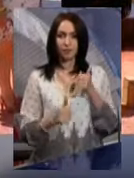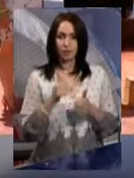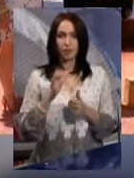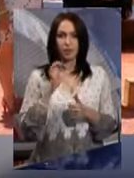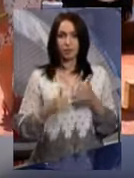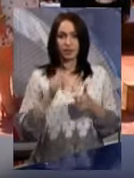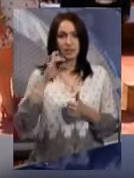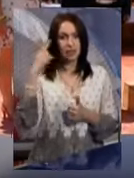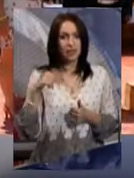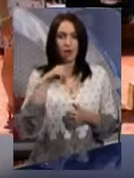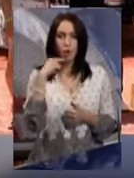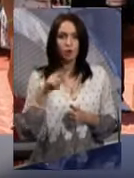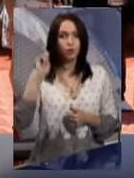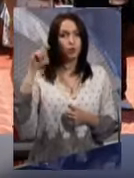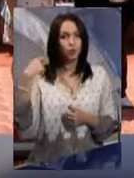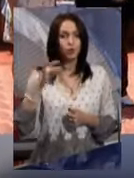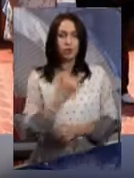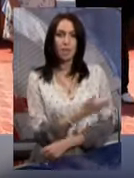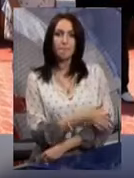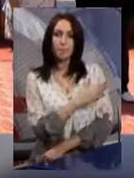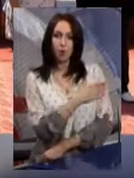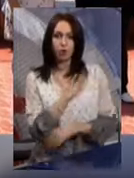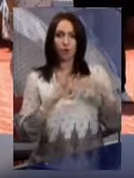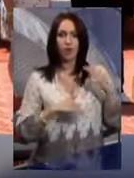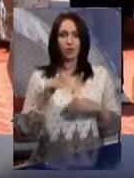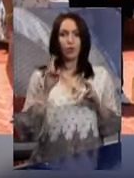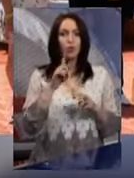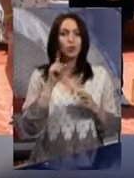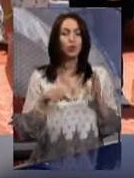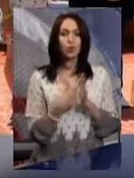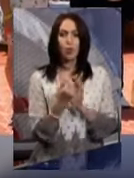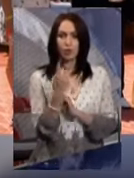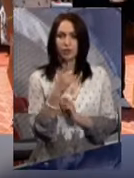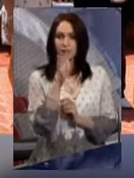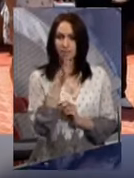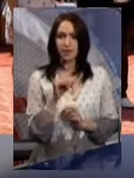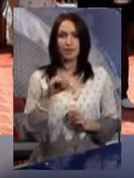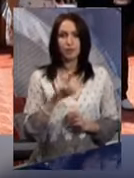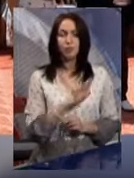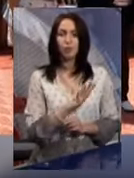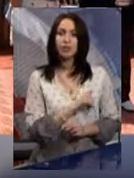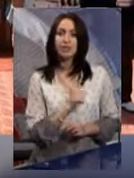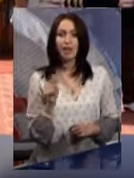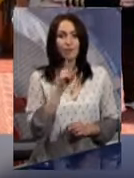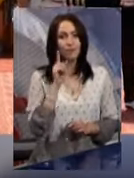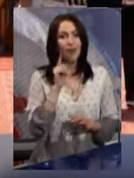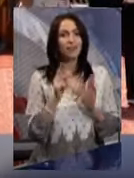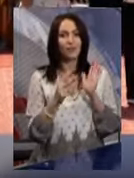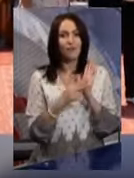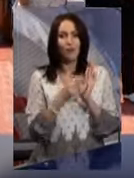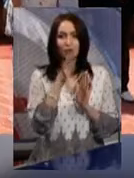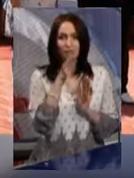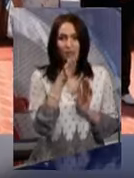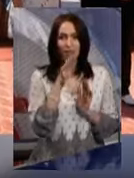суперниками з Китаю, Росії, Туреччини та Польщі. В категорії юнаків до 11 років Тимур був наймолодшим. У 8 років